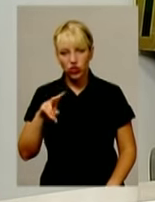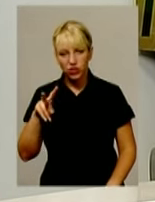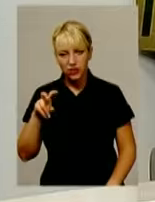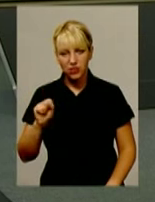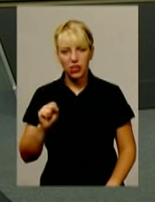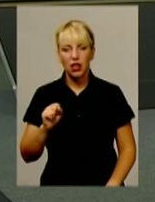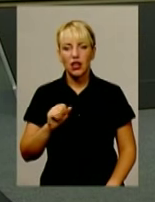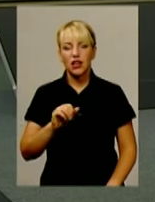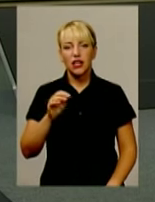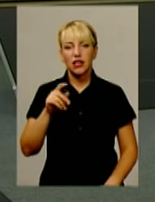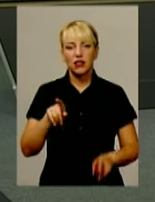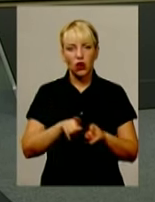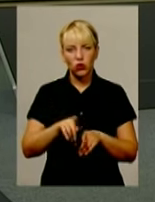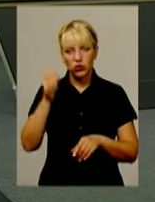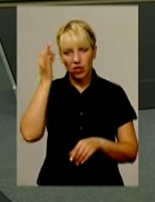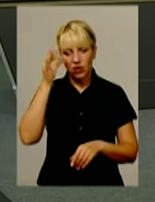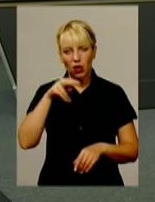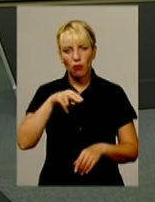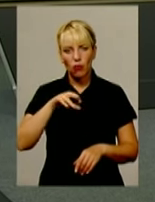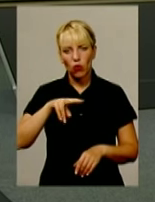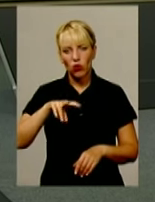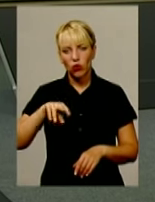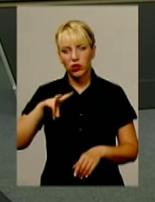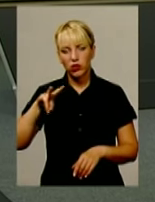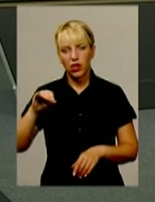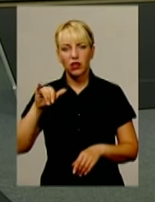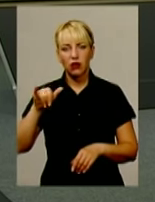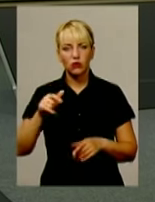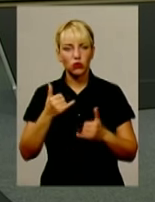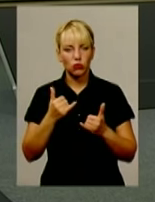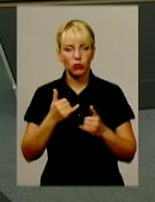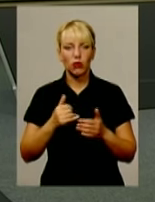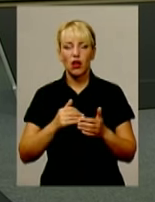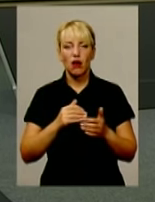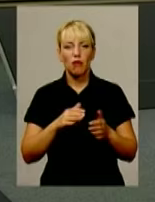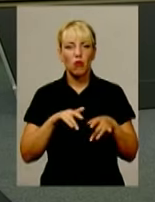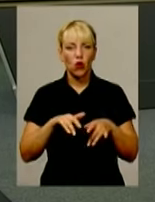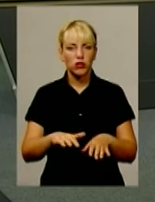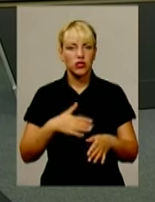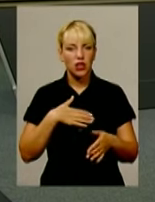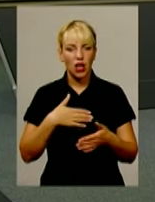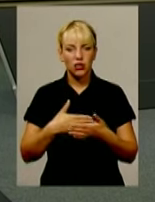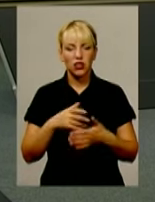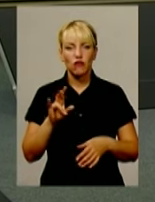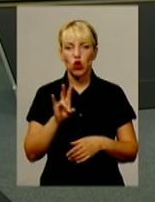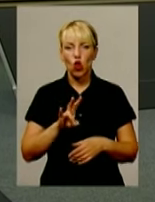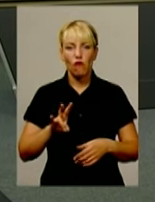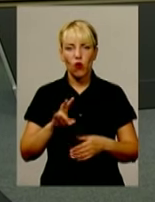згадати Полонне. І там сьогодні цей процес дуже активно. Ну і